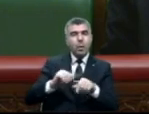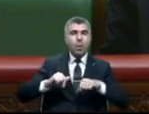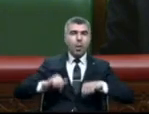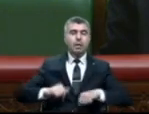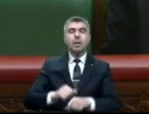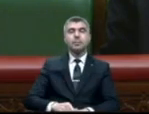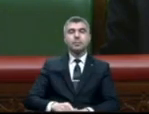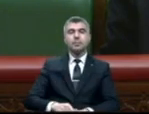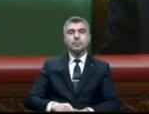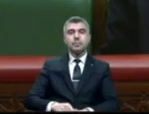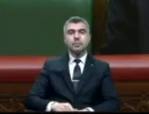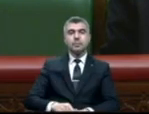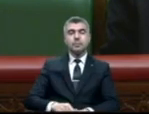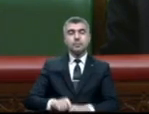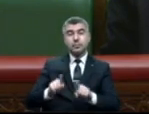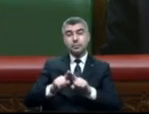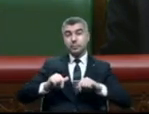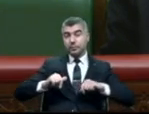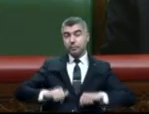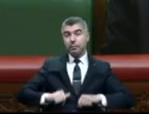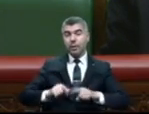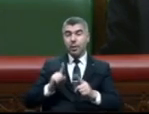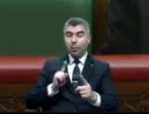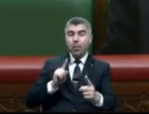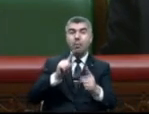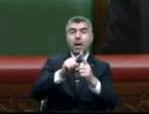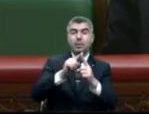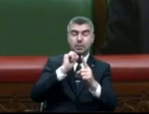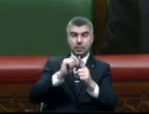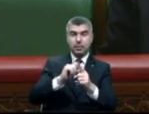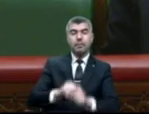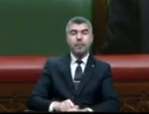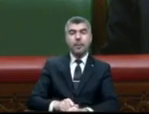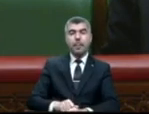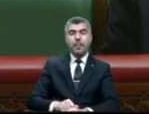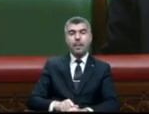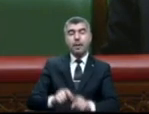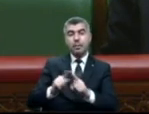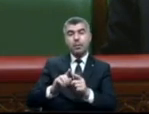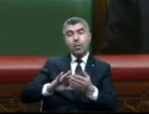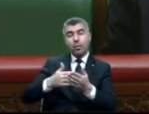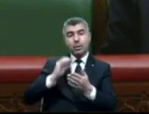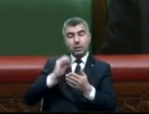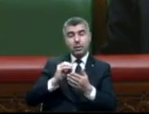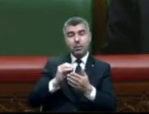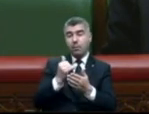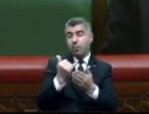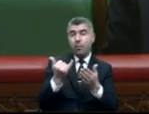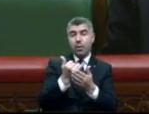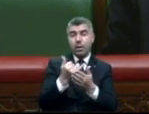وزارتكم. فيما يخص السيد الوزير الزرع المباشر، هناك نقص حاد في الآلات المخصصة لهذا